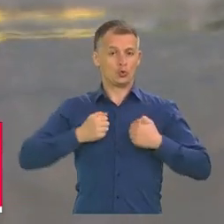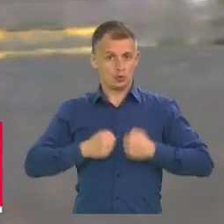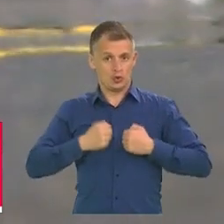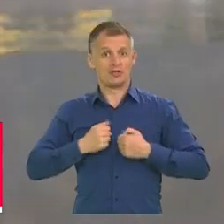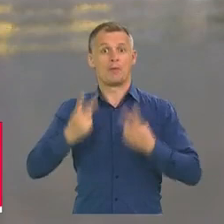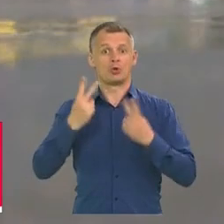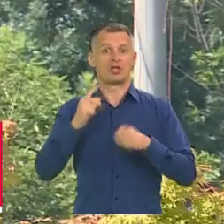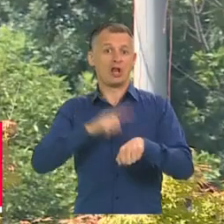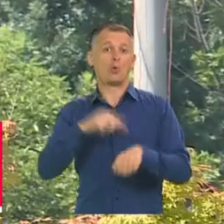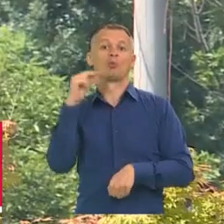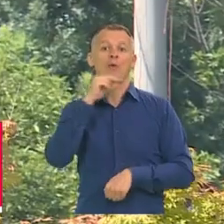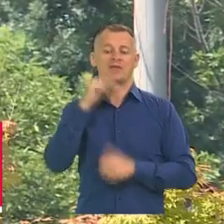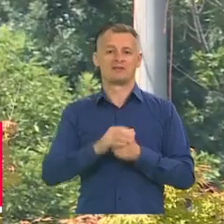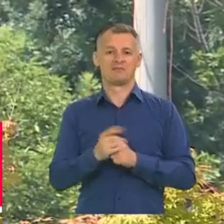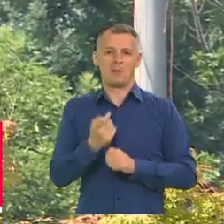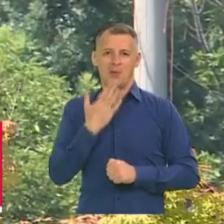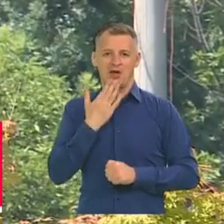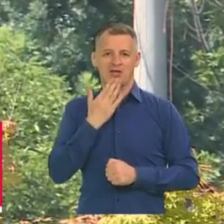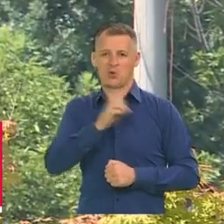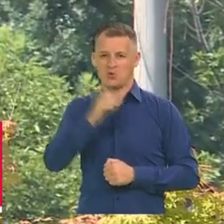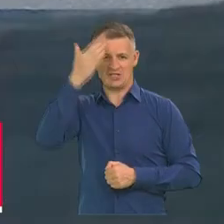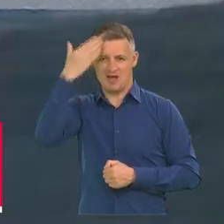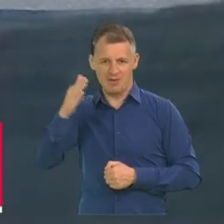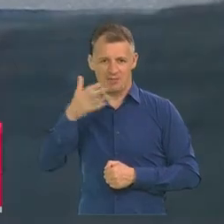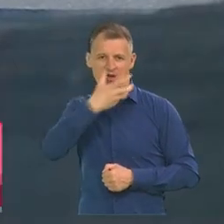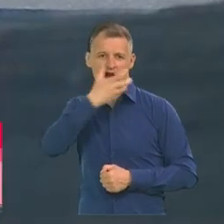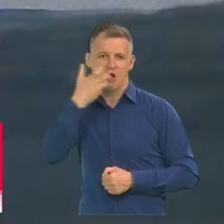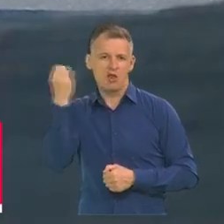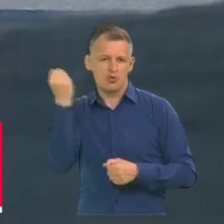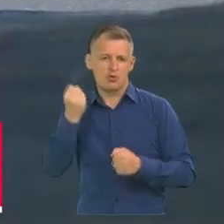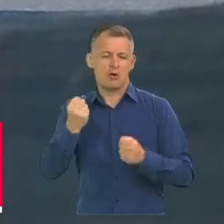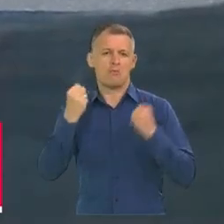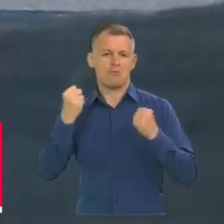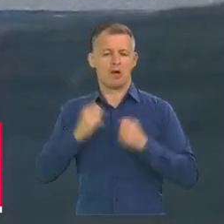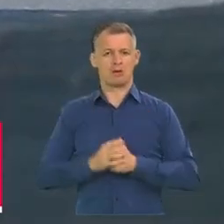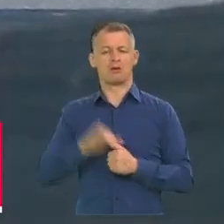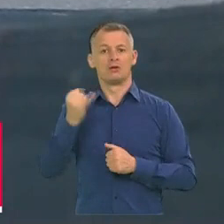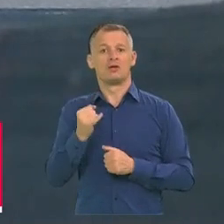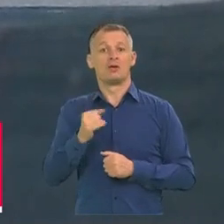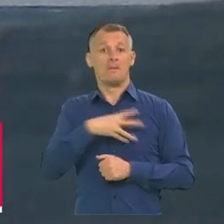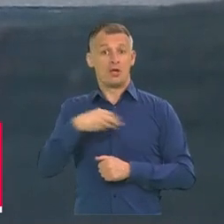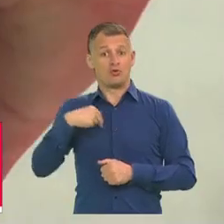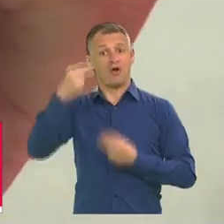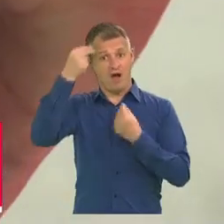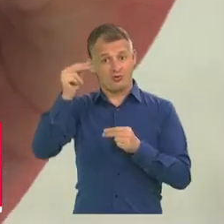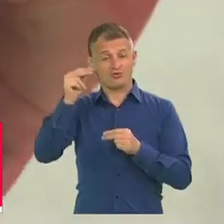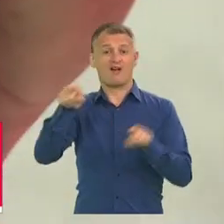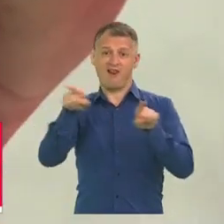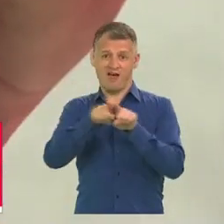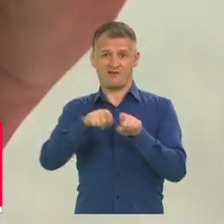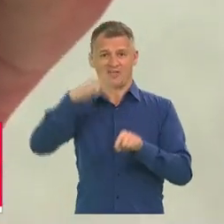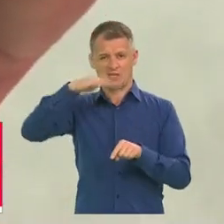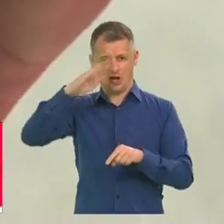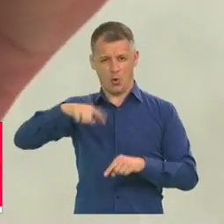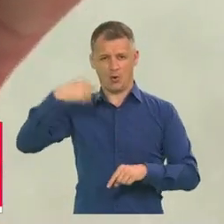amiezii. Din păcate, nu vom scăpa de caniculă. Meteorologii anunță temperaturi extrem de ridicate și în zilele următoare. Dacă pe